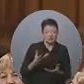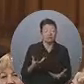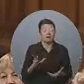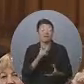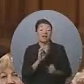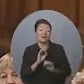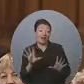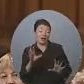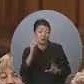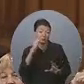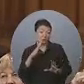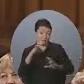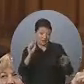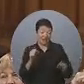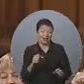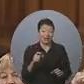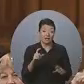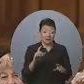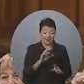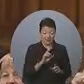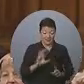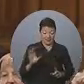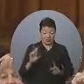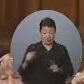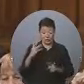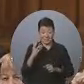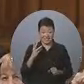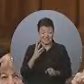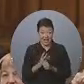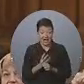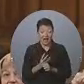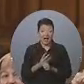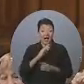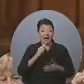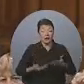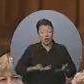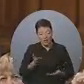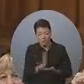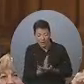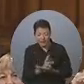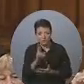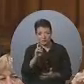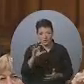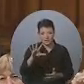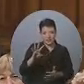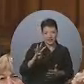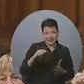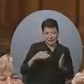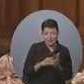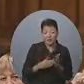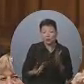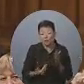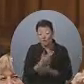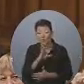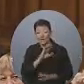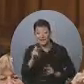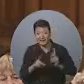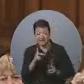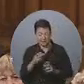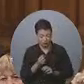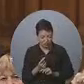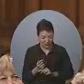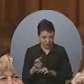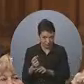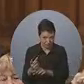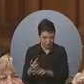en ce nous avons averagé 254,000 nouveaux Canadiens, immigrants, qui'est de prendre pays, et c'est 14%'ailleurs que l